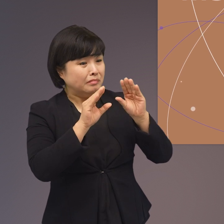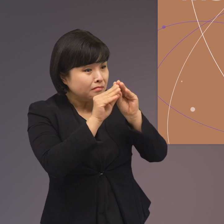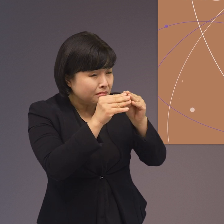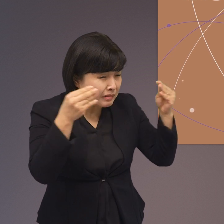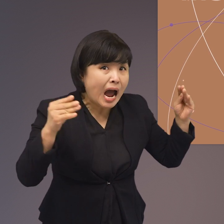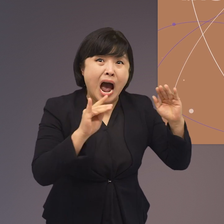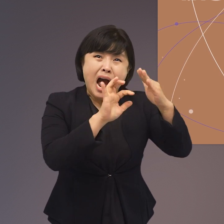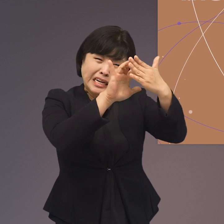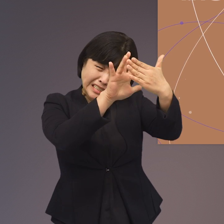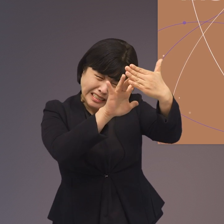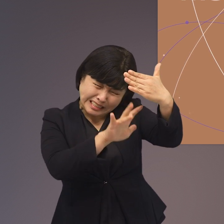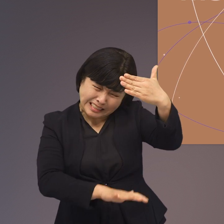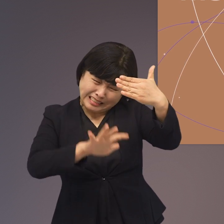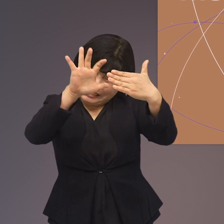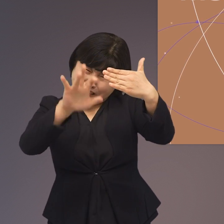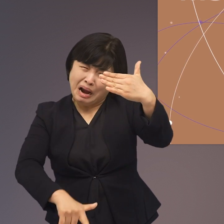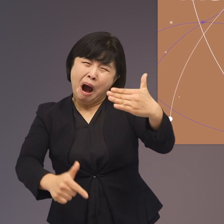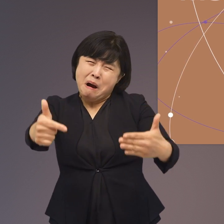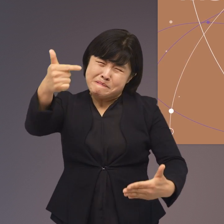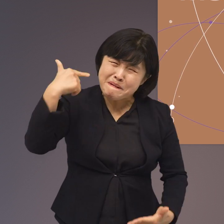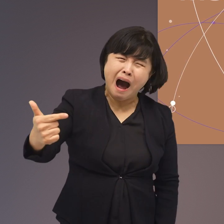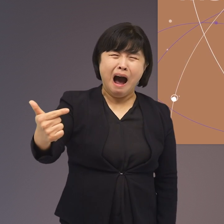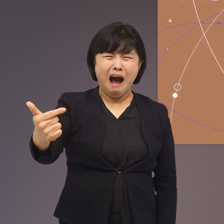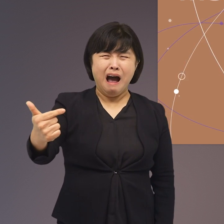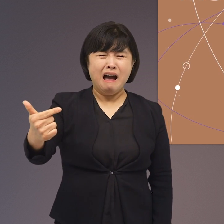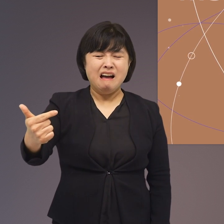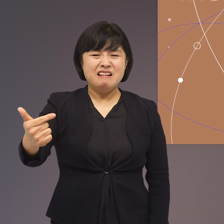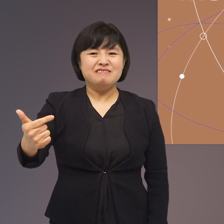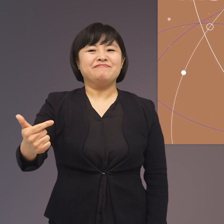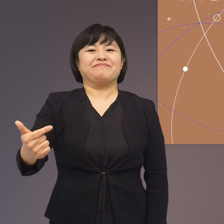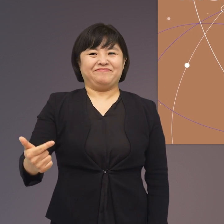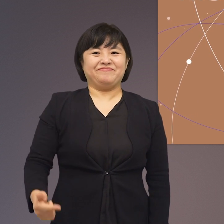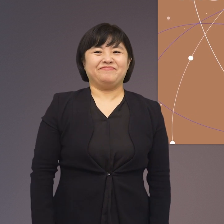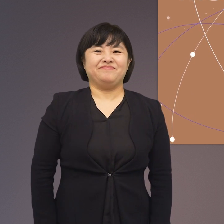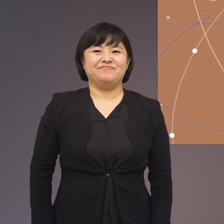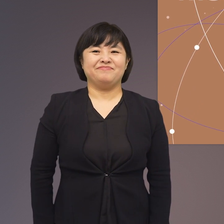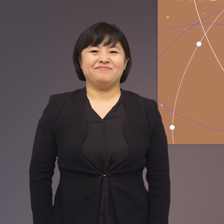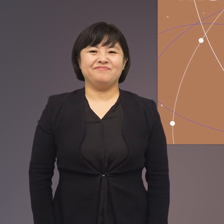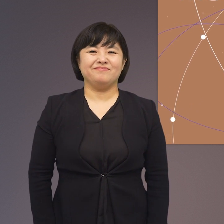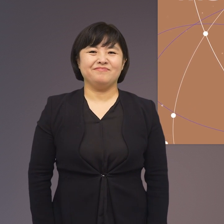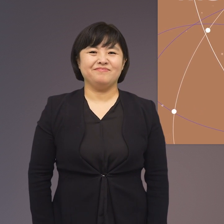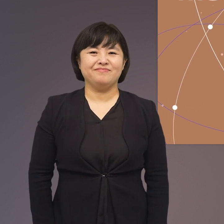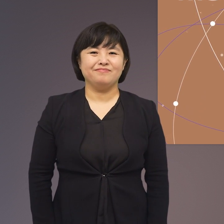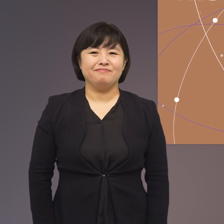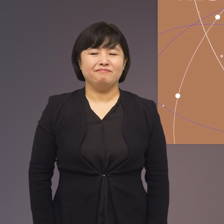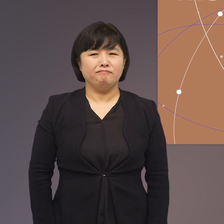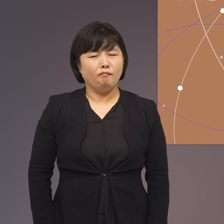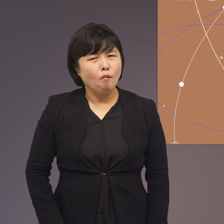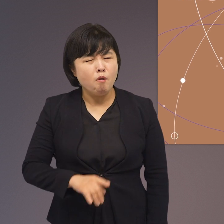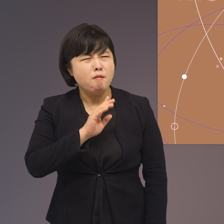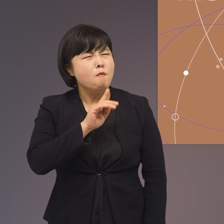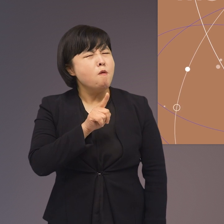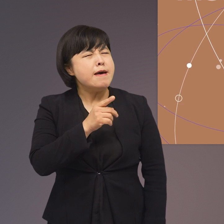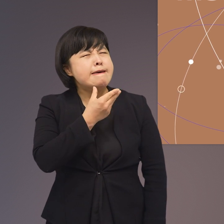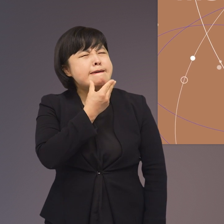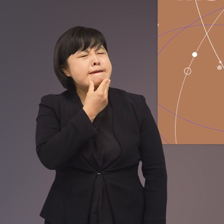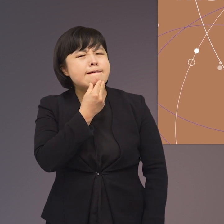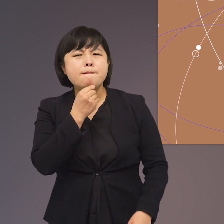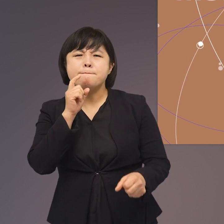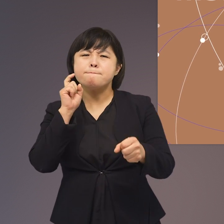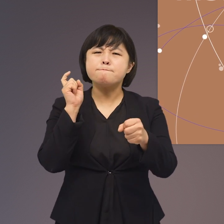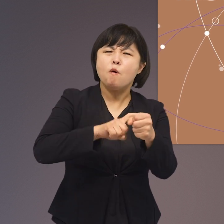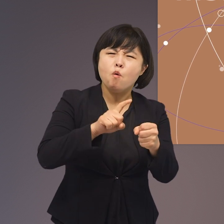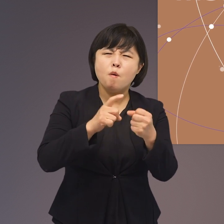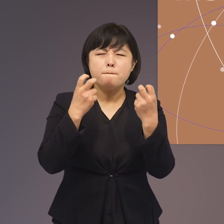것이 전부가 아니라는 점을 강조하는 내용으로 가득합니다. 그러면서 그는 궁극적